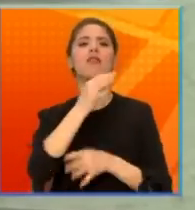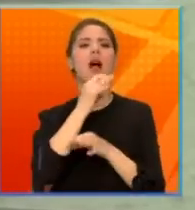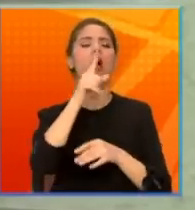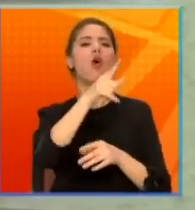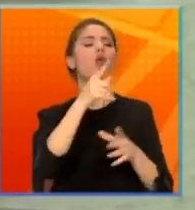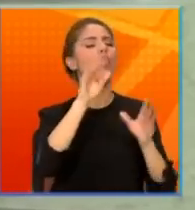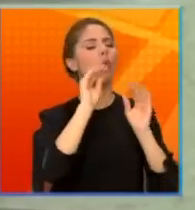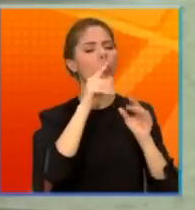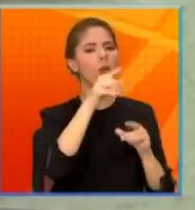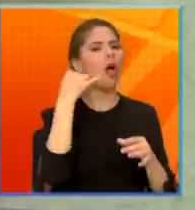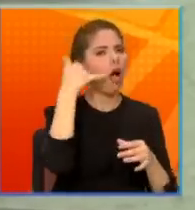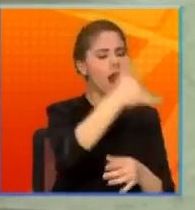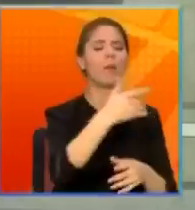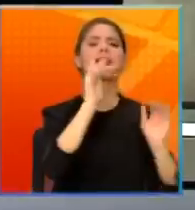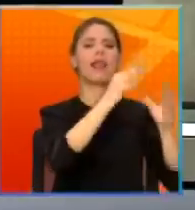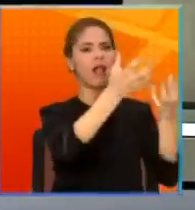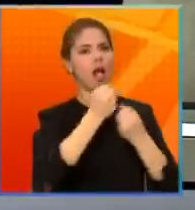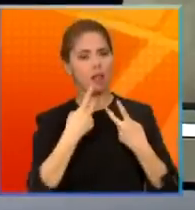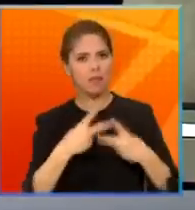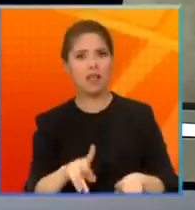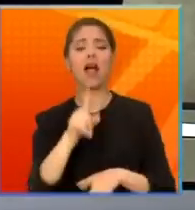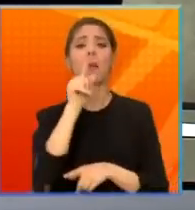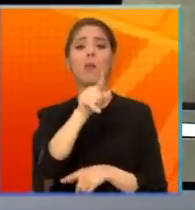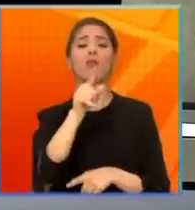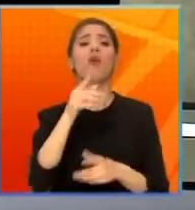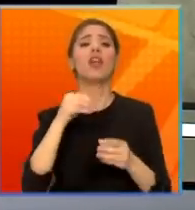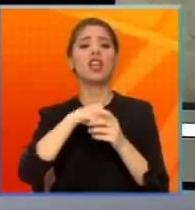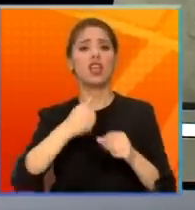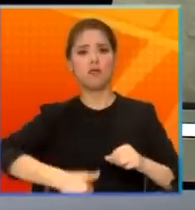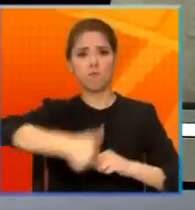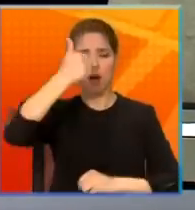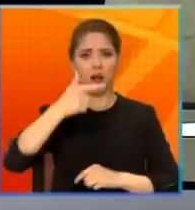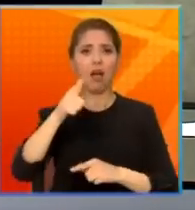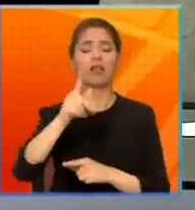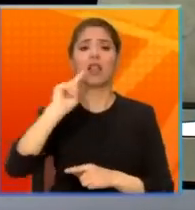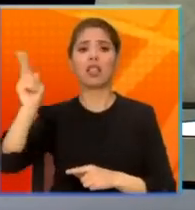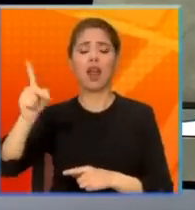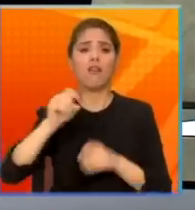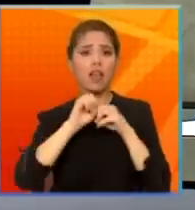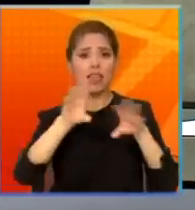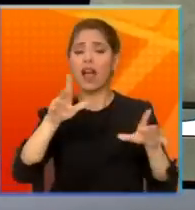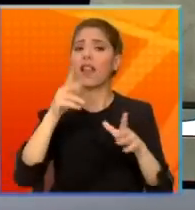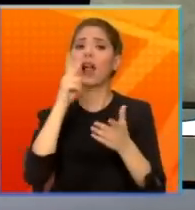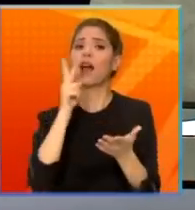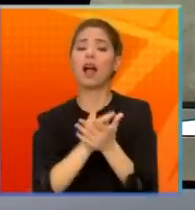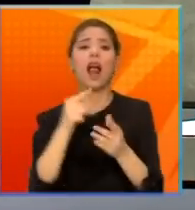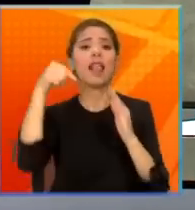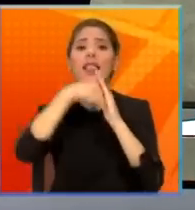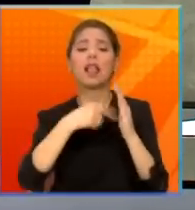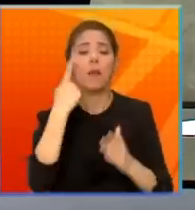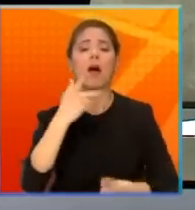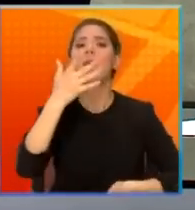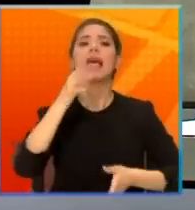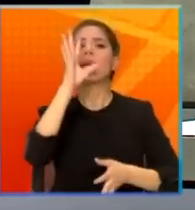jandarmaya ulaşıp destek isteyebilirler. Gelelim İçişleri Bakanlığı tarafından yayımlanan genelgenin detaylarına. Kimlerin